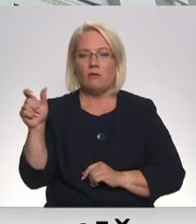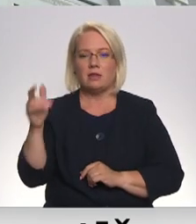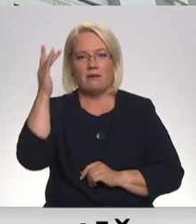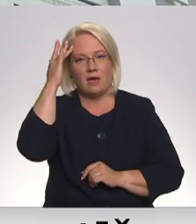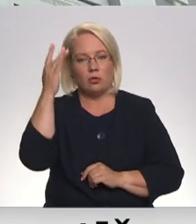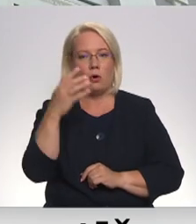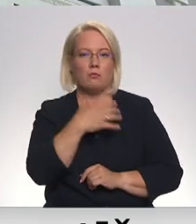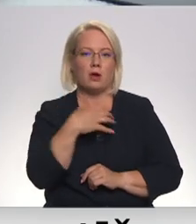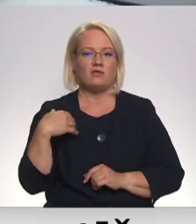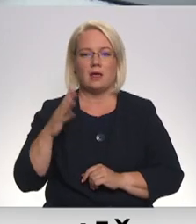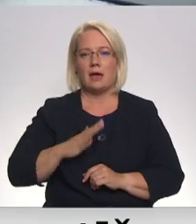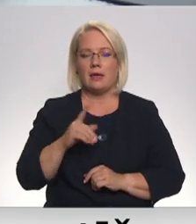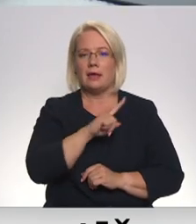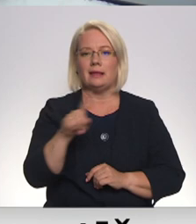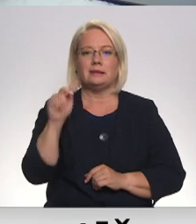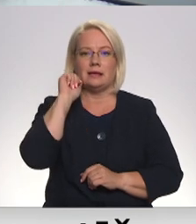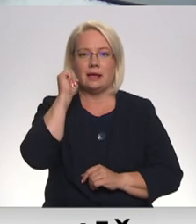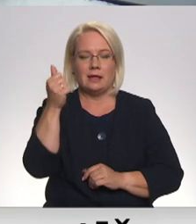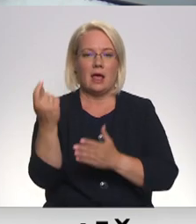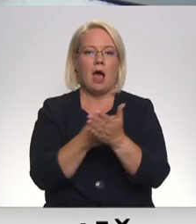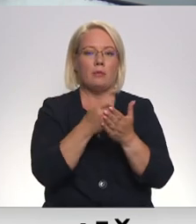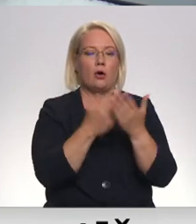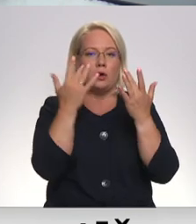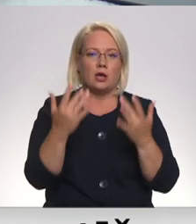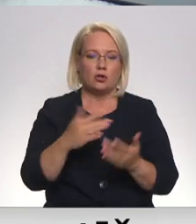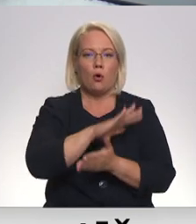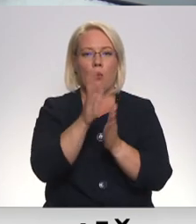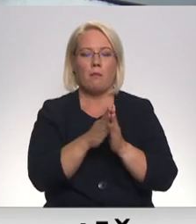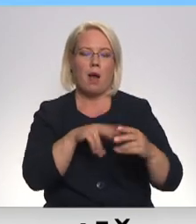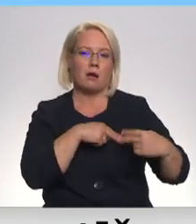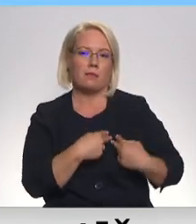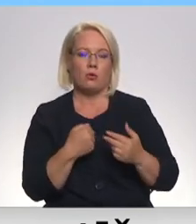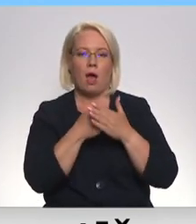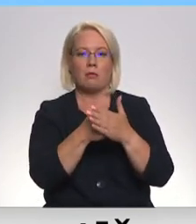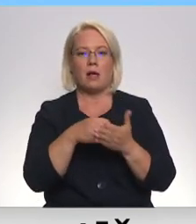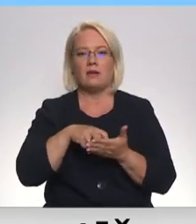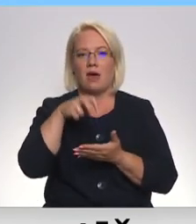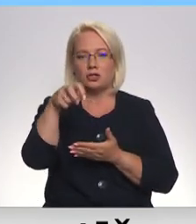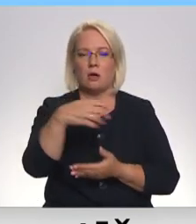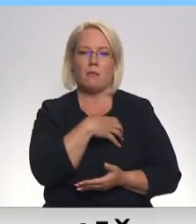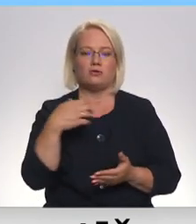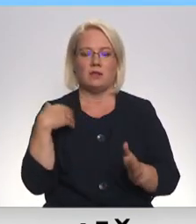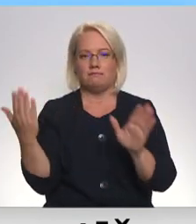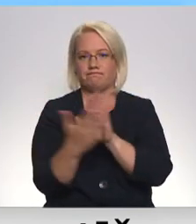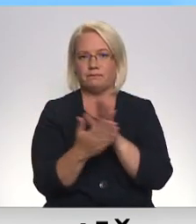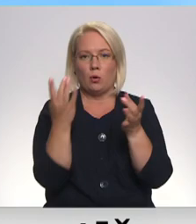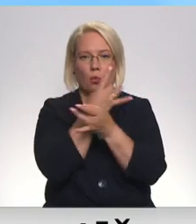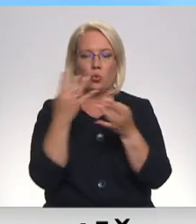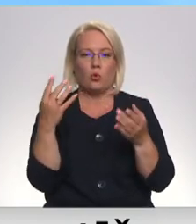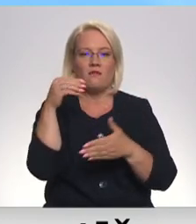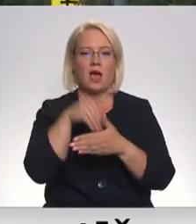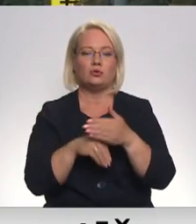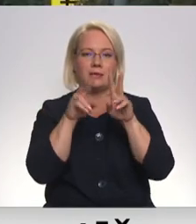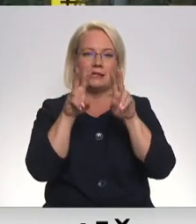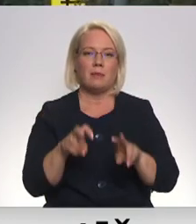pašvaldība gaida vēl līdz rītdienai. Aptaujas rezultātus kopā ar dažādu biedrību atbalsta vēstulēm pašvaldība pievienos kultūrvēsturiskās izpētes